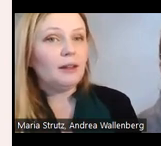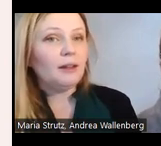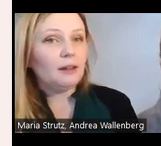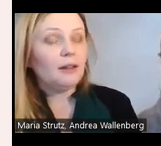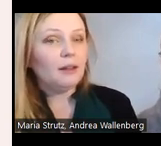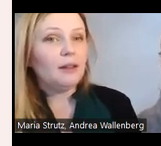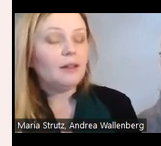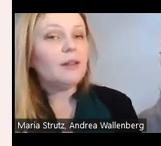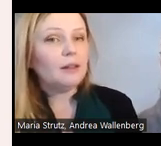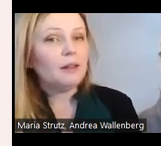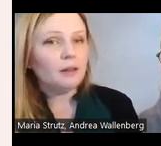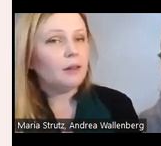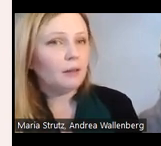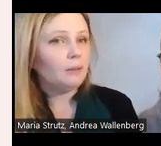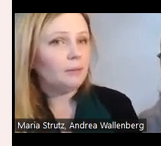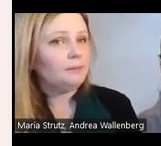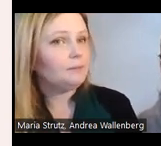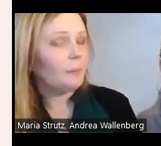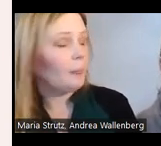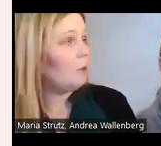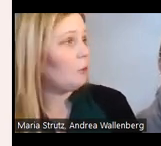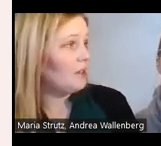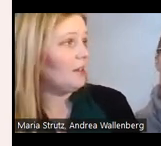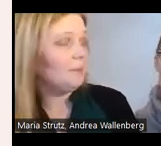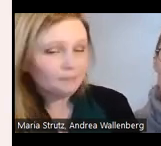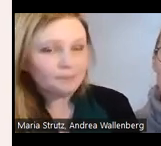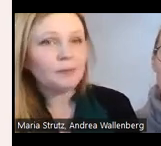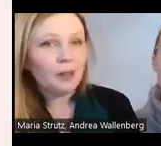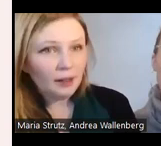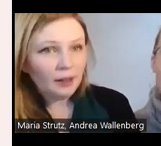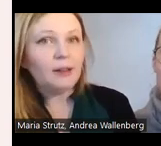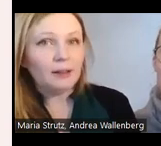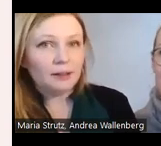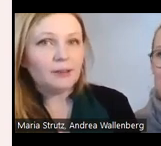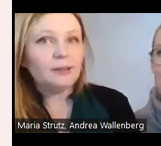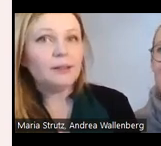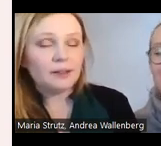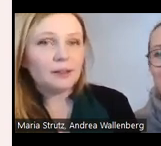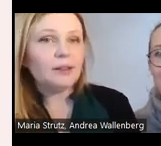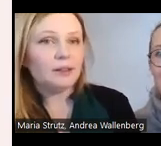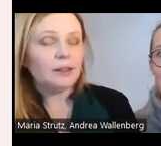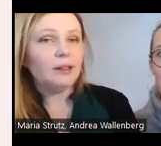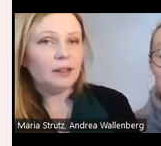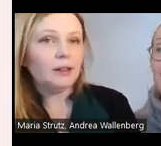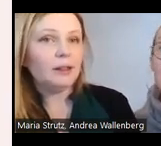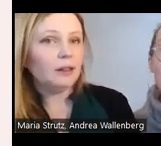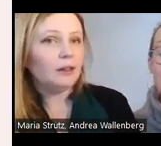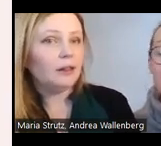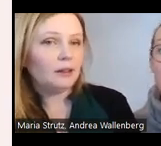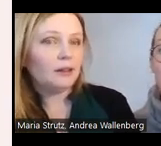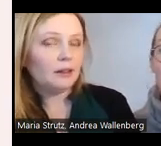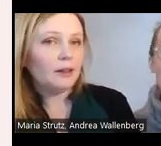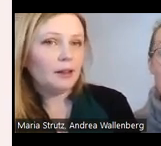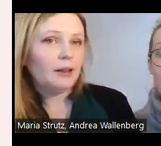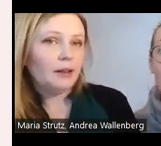säga. Men också såklart saker som händer varje dag, precis som vi pratar om att språkduscha barn, alltså att benämna